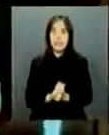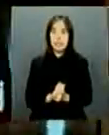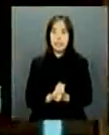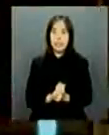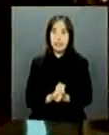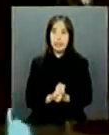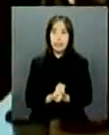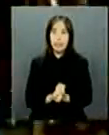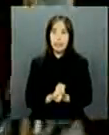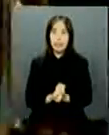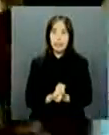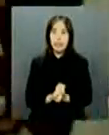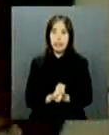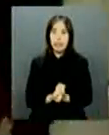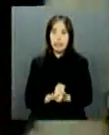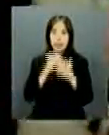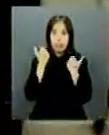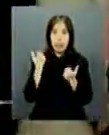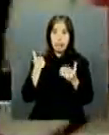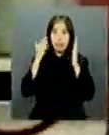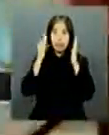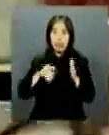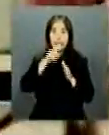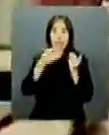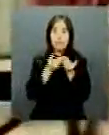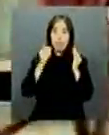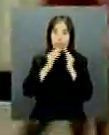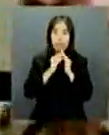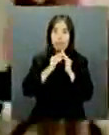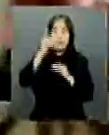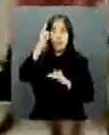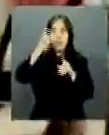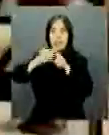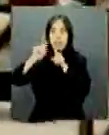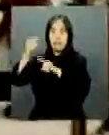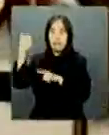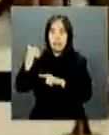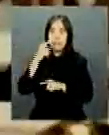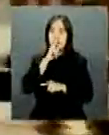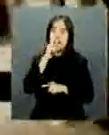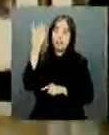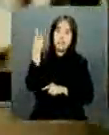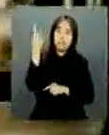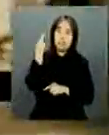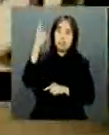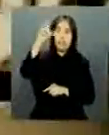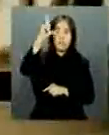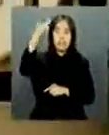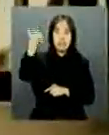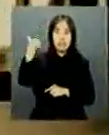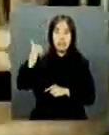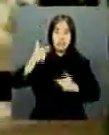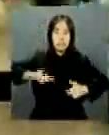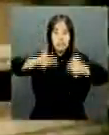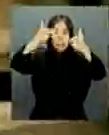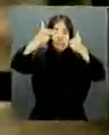ขณะที่บุคคลใกล้ชิดครอบครัวชินวัตรระบุค่ะว่าเมื่อวานนี้พันตำรวจโททักษิณชินวัตรได้วิดีโอลิงก์เข้ามา